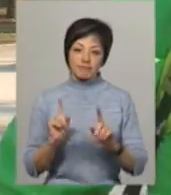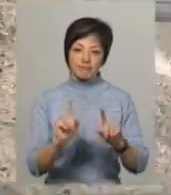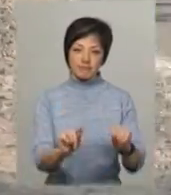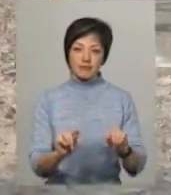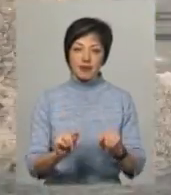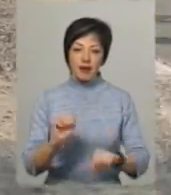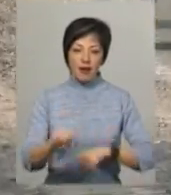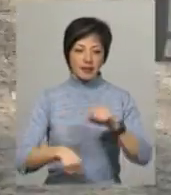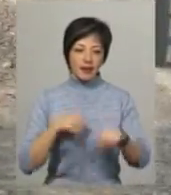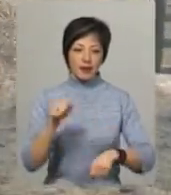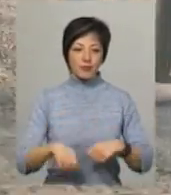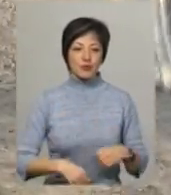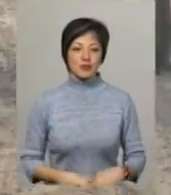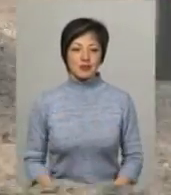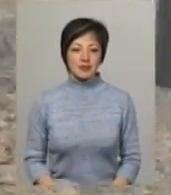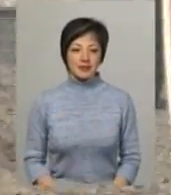катаємося.